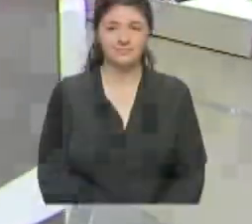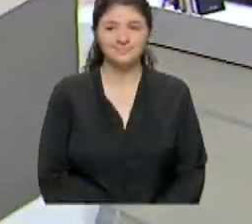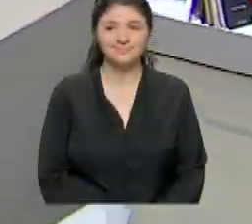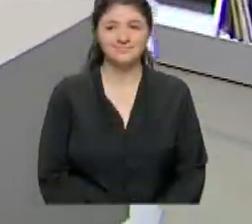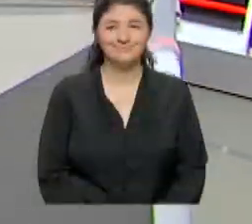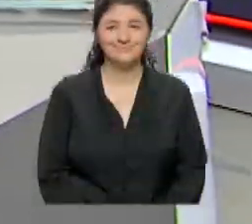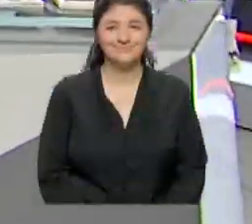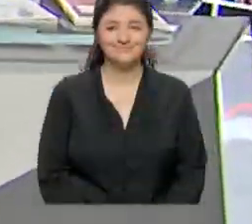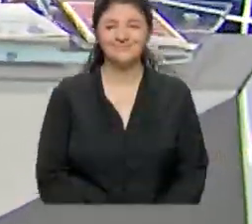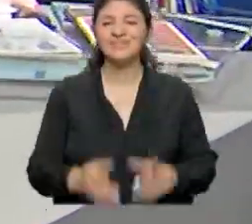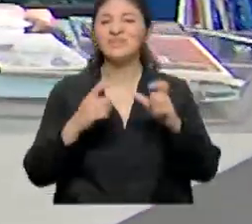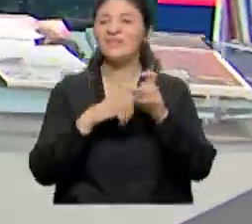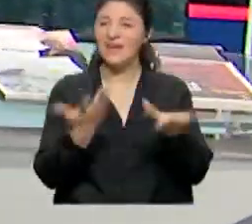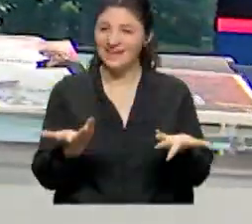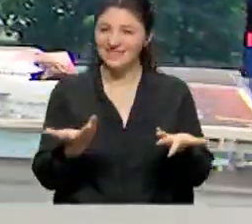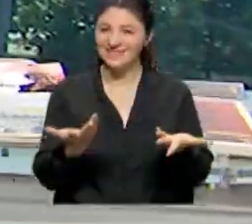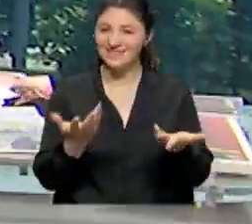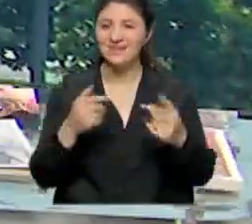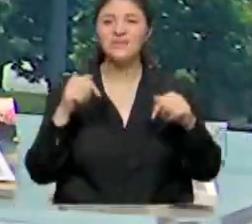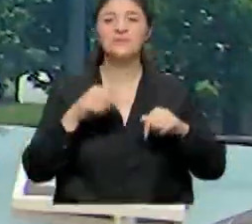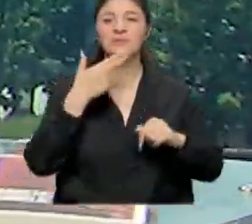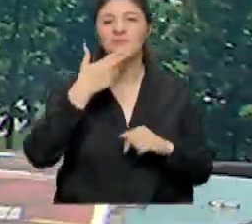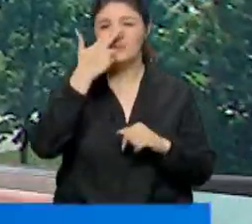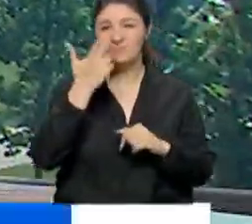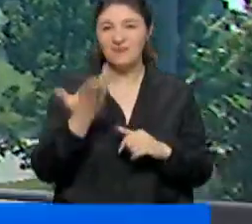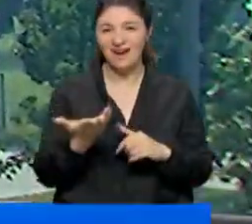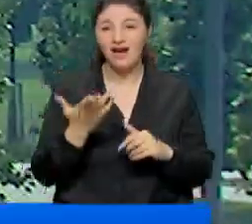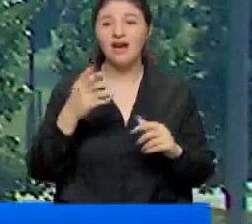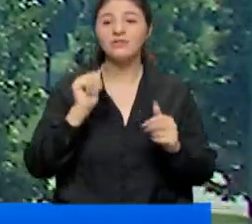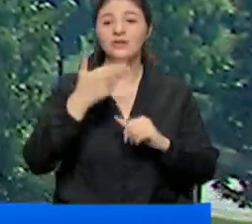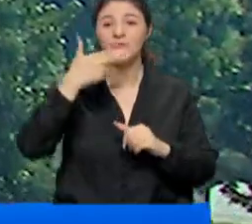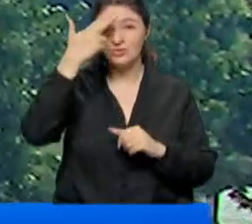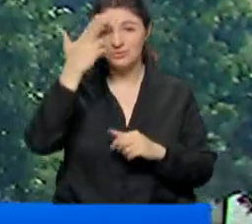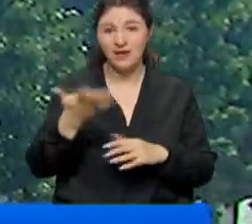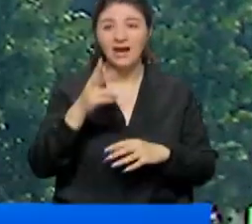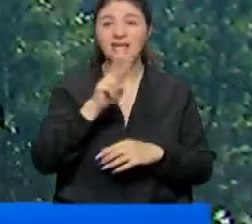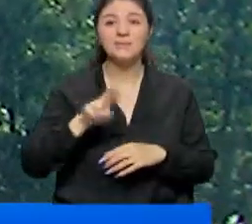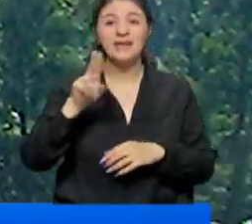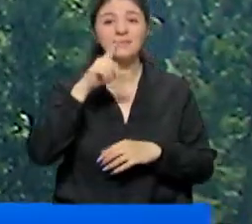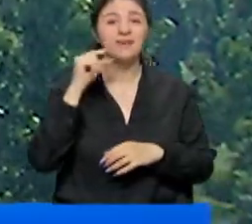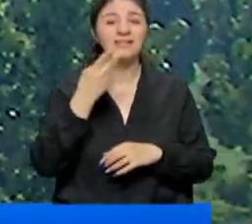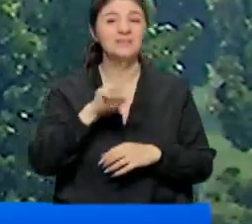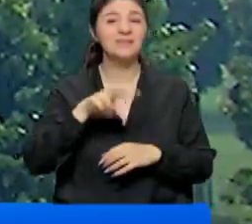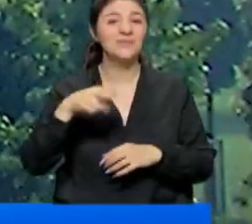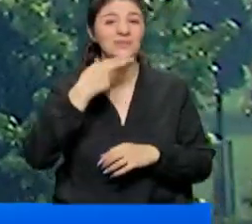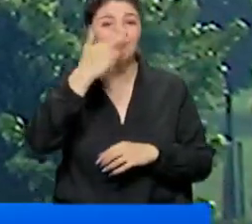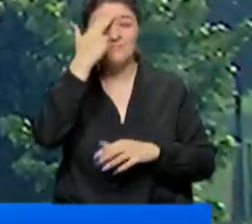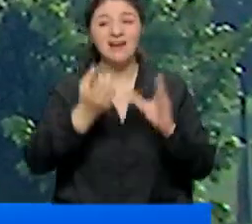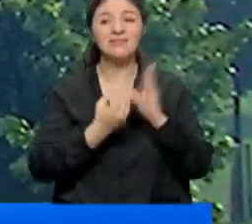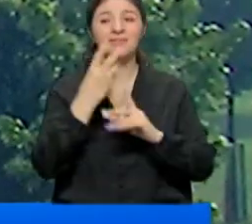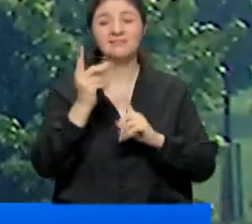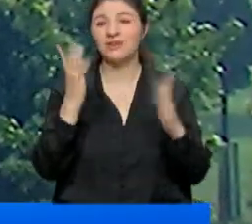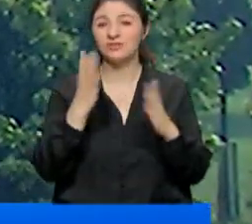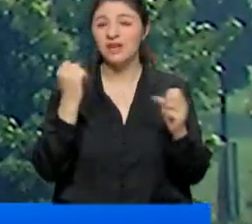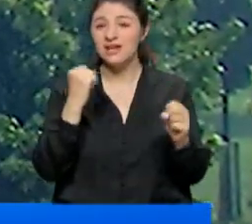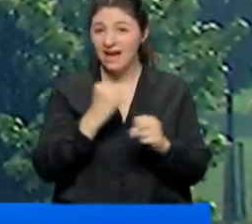da günaydın Bugün cuma günlerden cuma 27 Mayıs 2022 Cuma sabahında